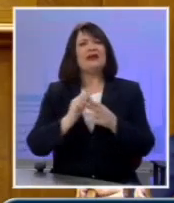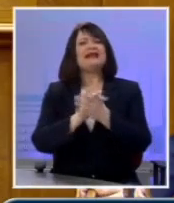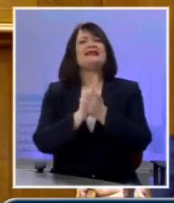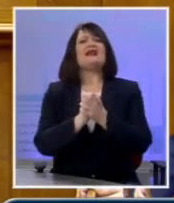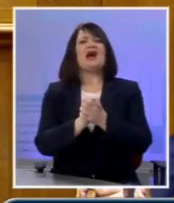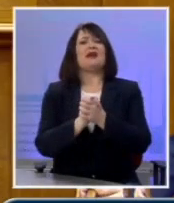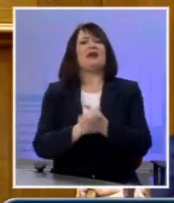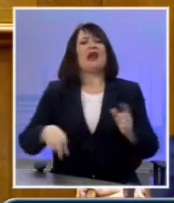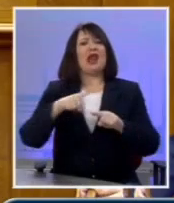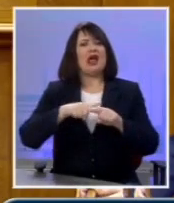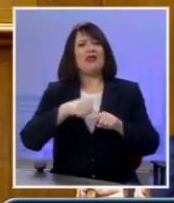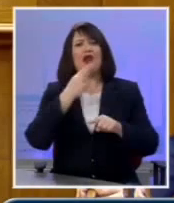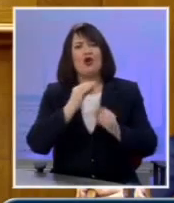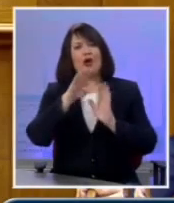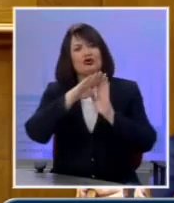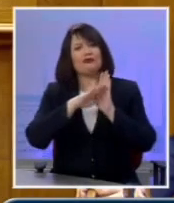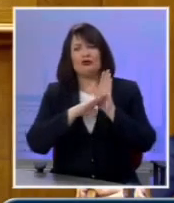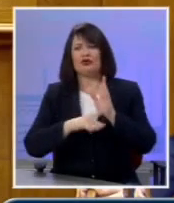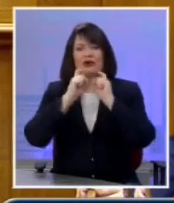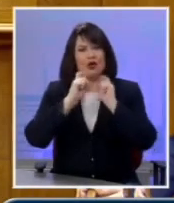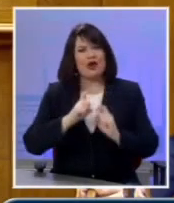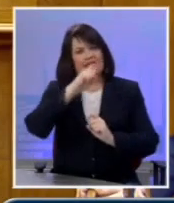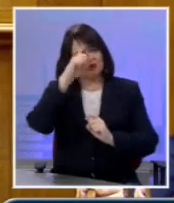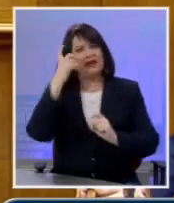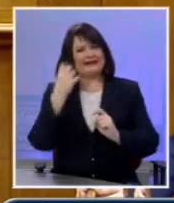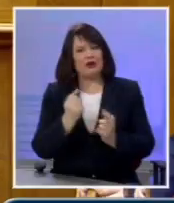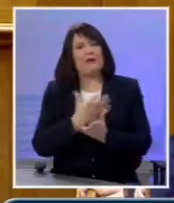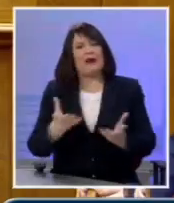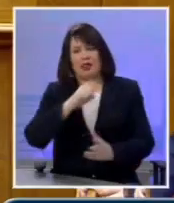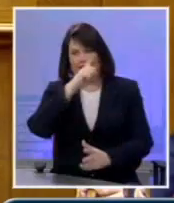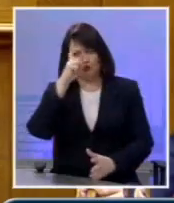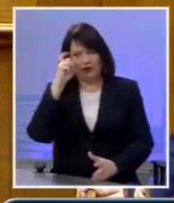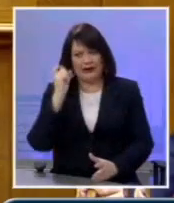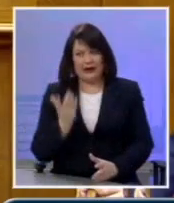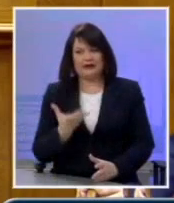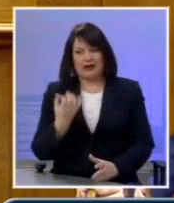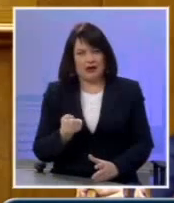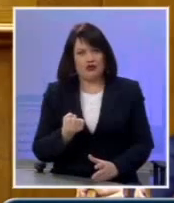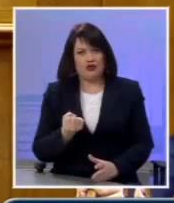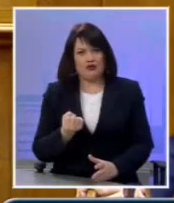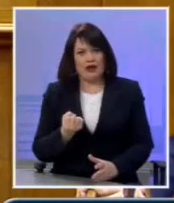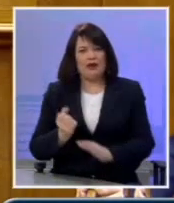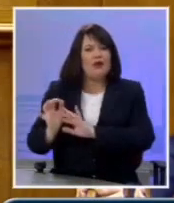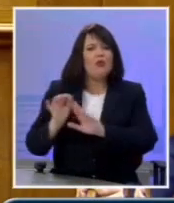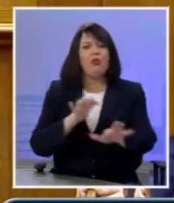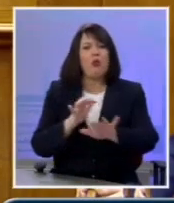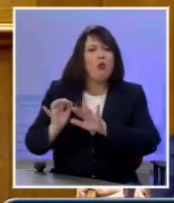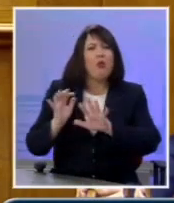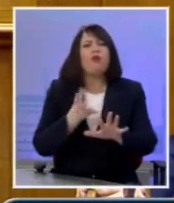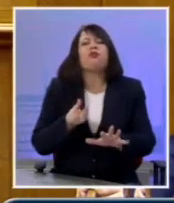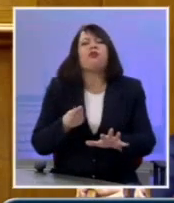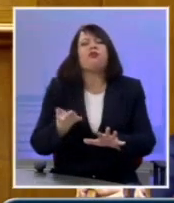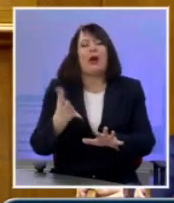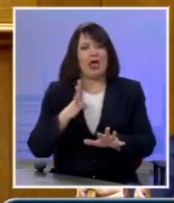στην Ελλάδα, διότι ανταποκρίνεται παρά τις δυσκολίες, τις τεράστιες δυσκολίες των ροών, των υπέρογκων